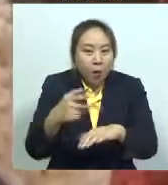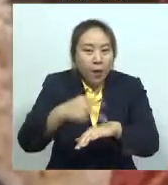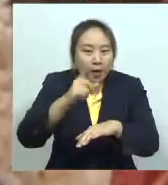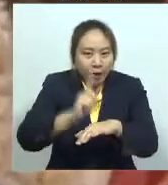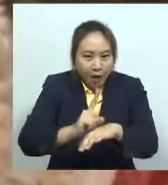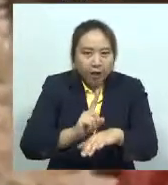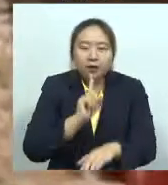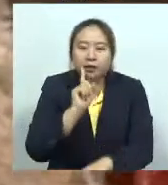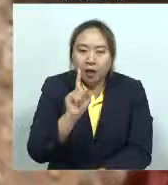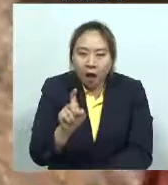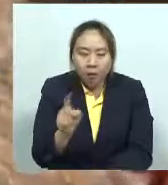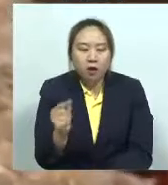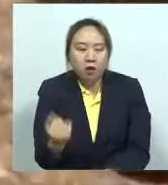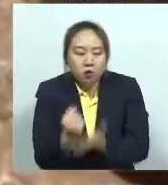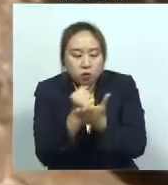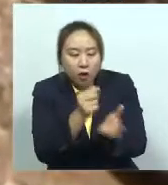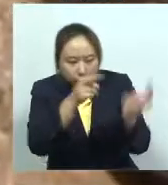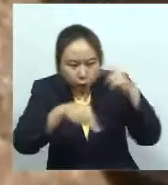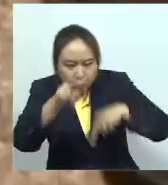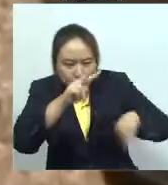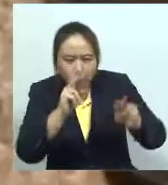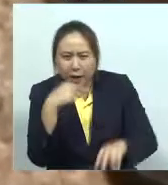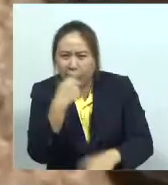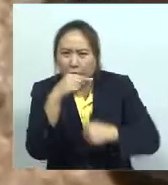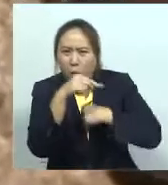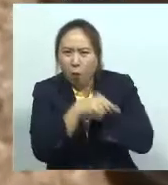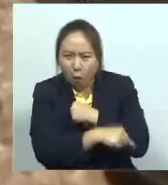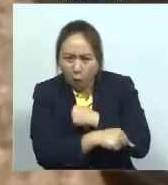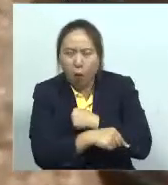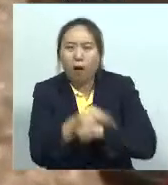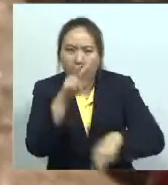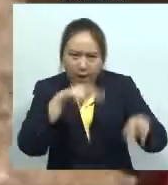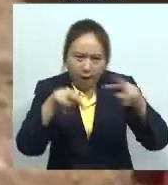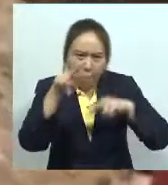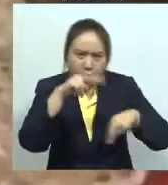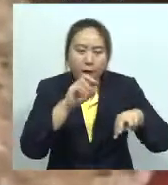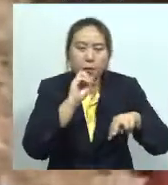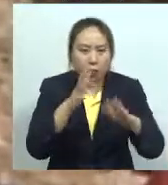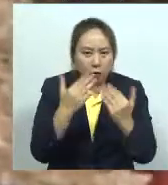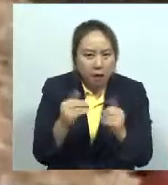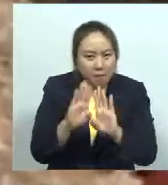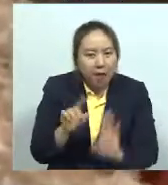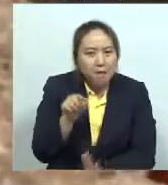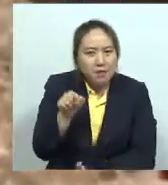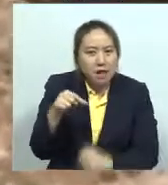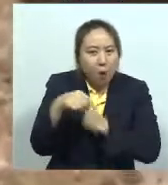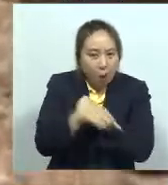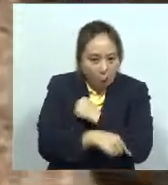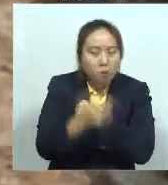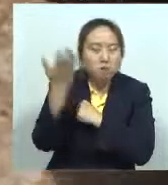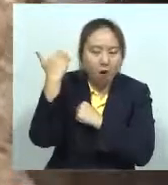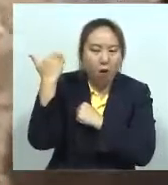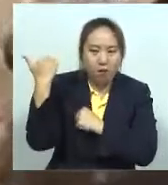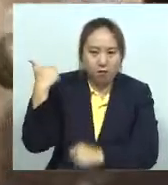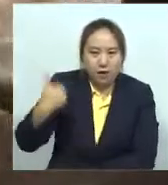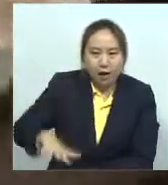ทันให้ช่วยเข้าไปตรวจสอบหาผู้ที่ทำการทุจริตแล้วนะคะพร้อมยอมรับว่ากลโกงลักษณะนี้เคยเกิดขึ้นมา